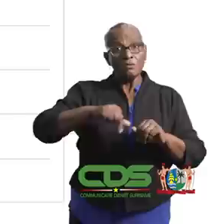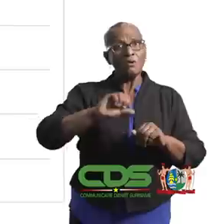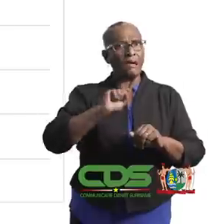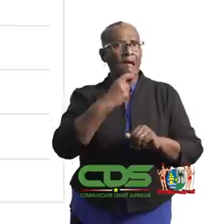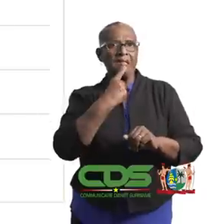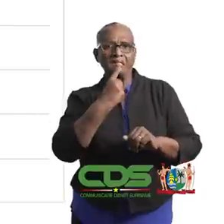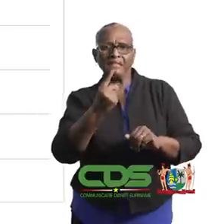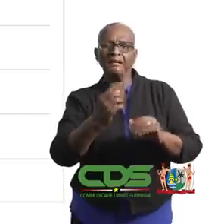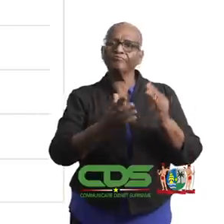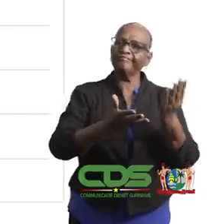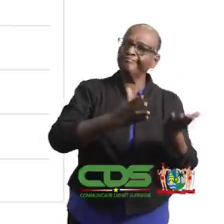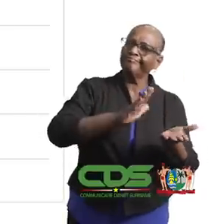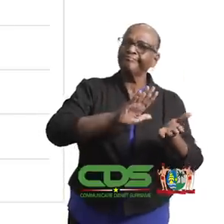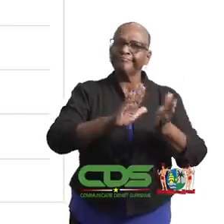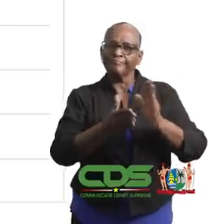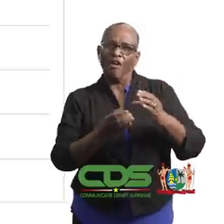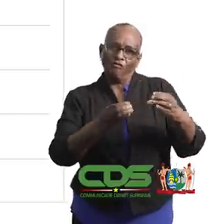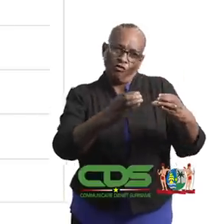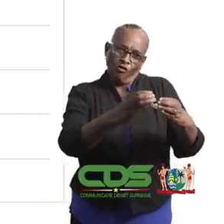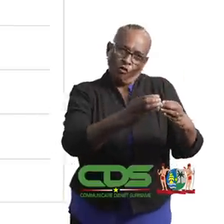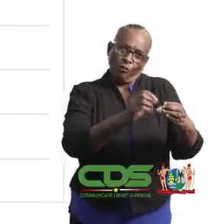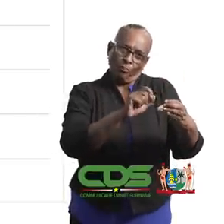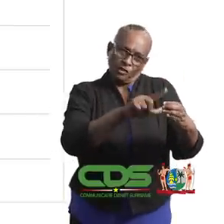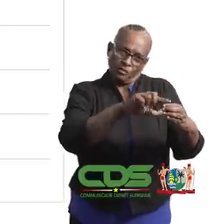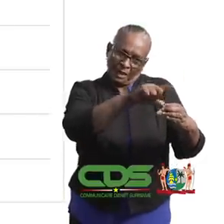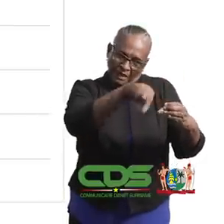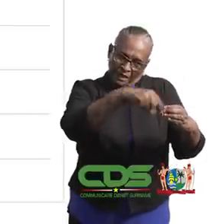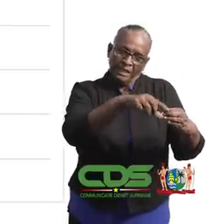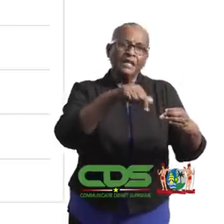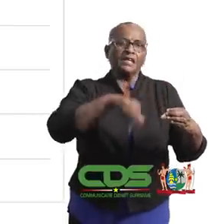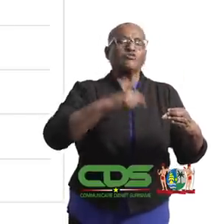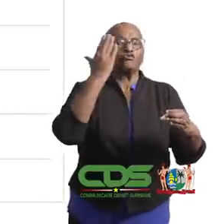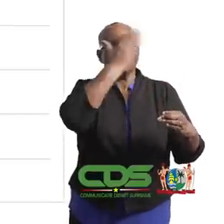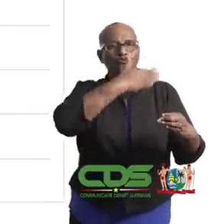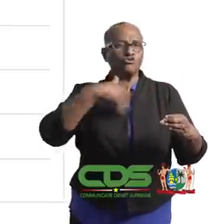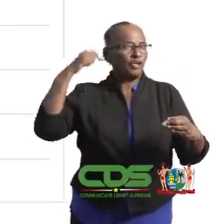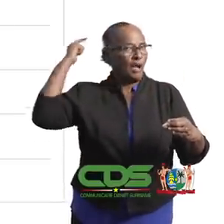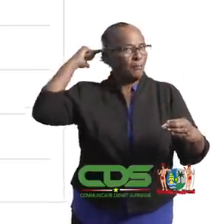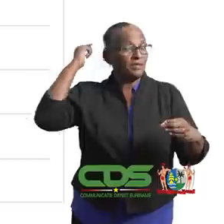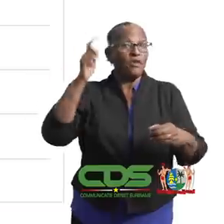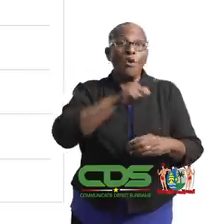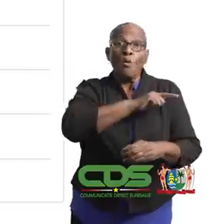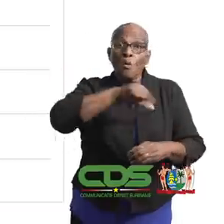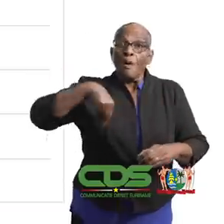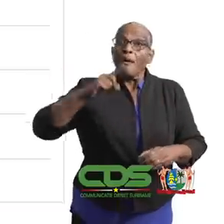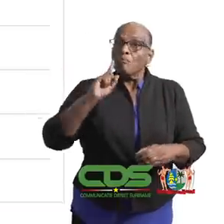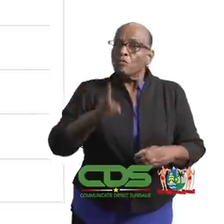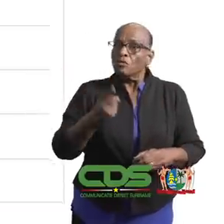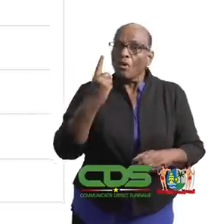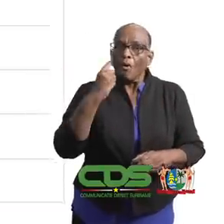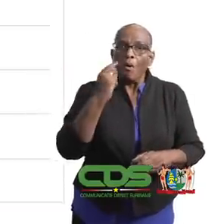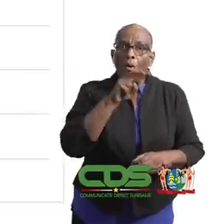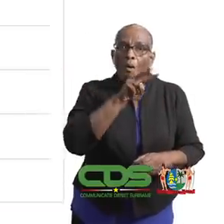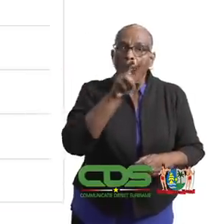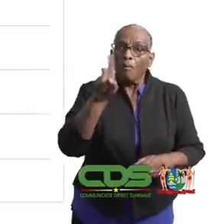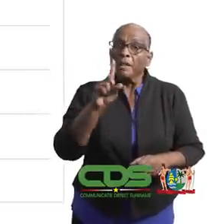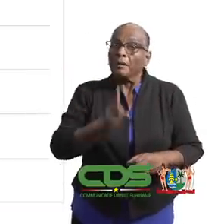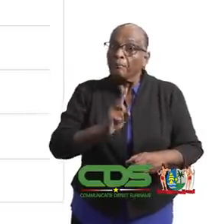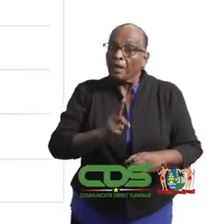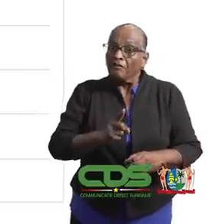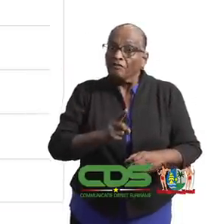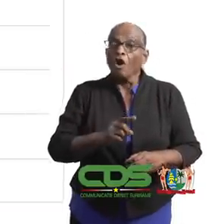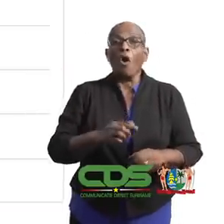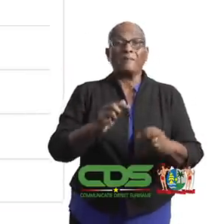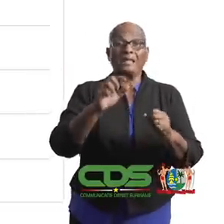spreken van sporadische, oftewel clusterbesmettingen in Suriname. Wij moeten dus alert blijven, aangezien meer